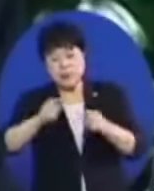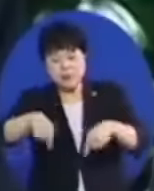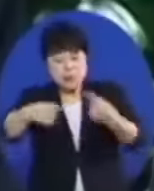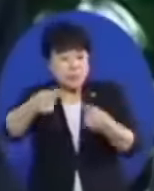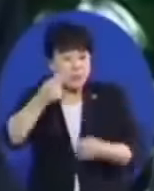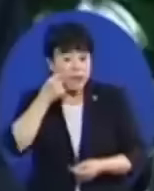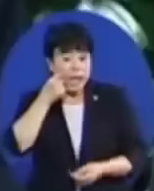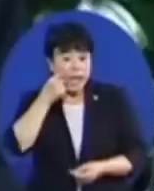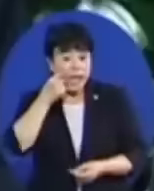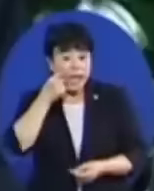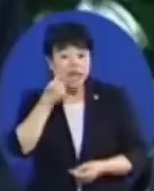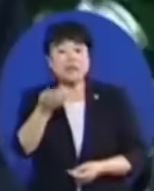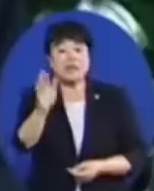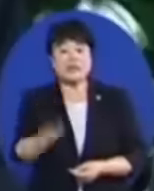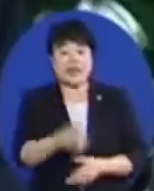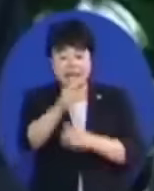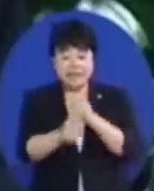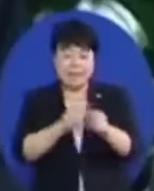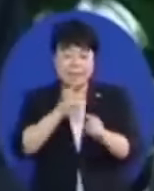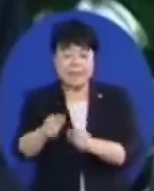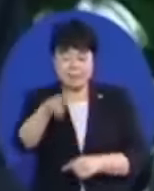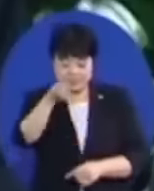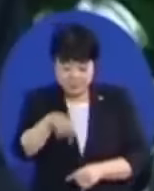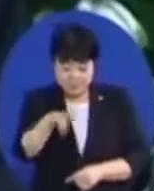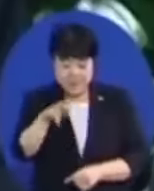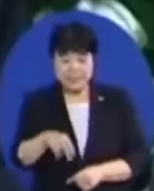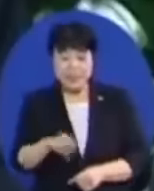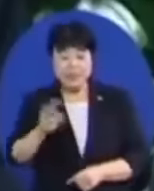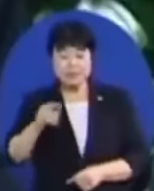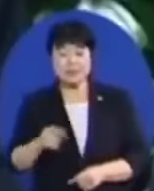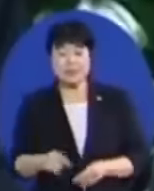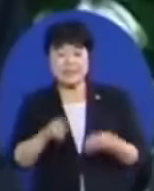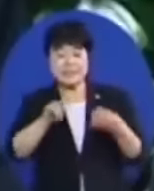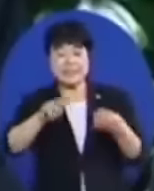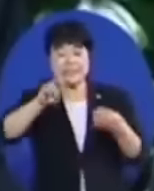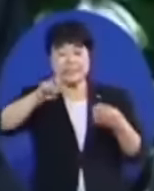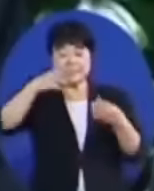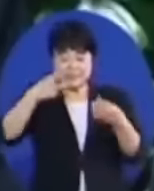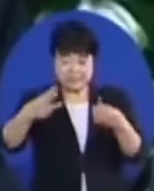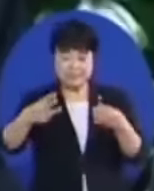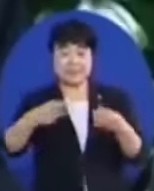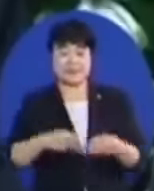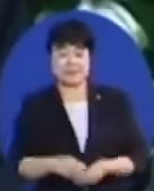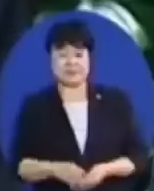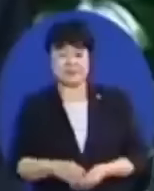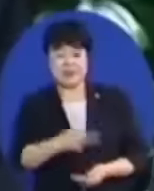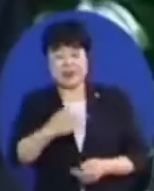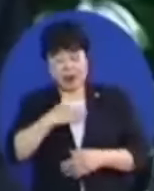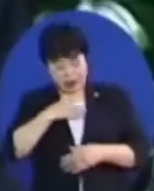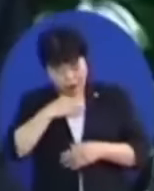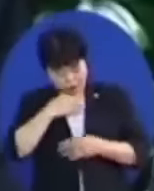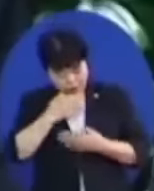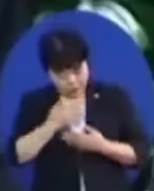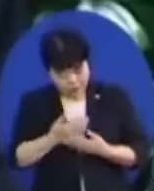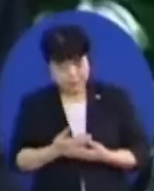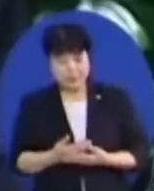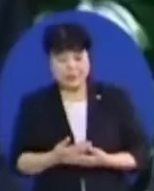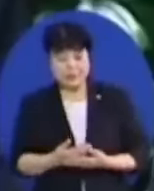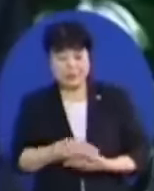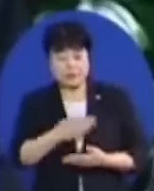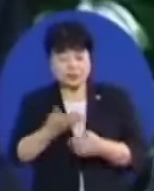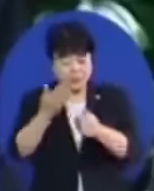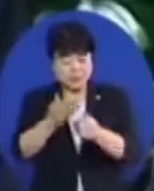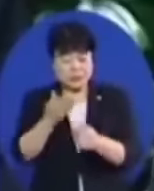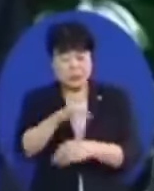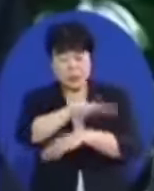받았습니다. 그러나 그녀는 하나님의 말씀을 읽다가 빌립보서 4장 13절 말씀에 큰 감동을 받았습니다. 내게 능력